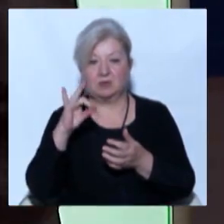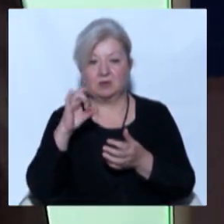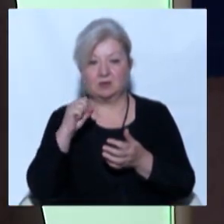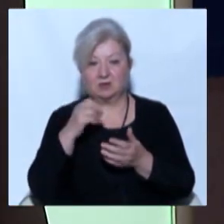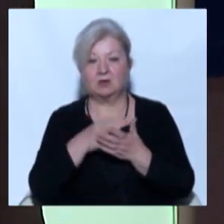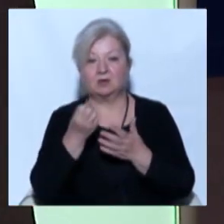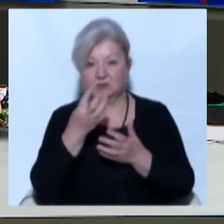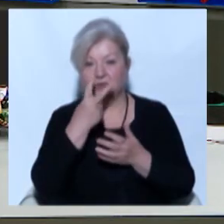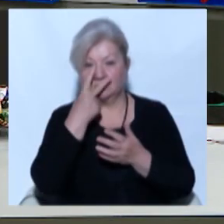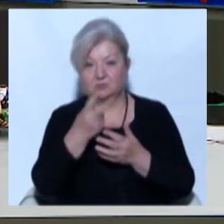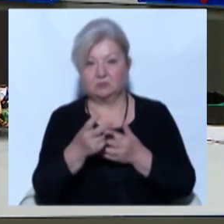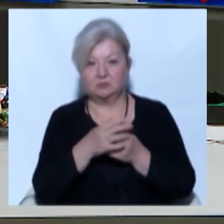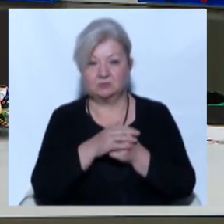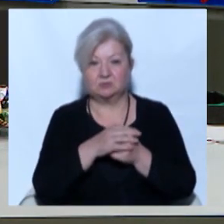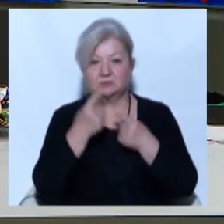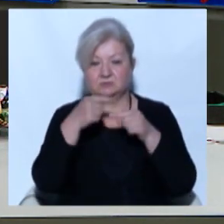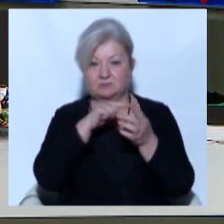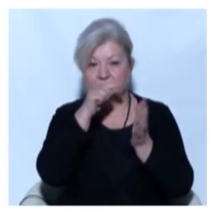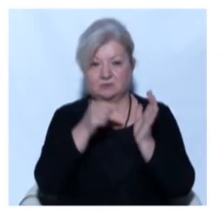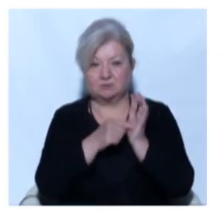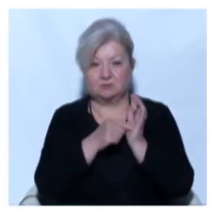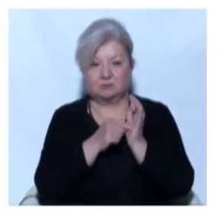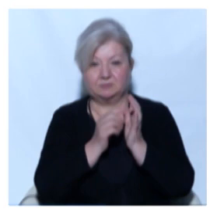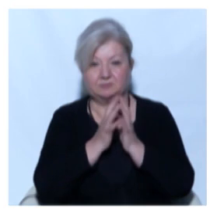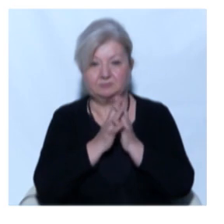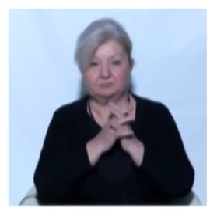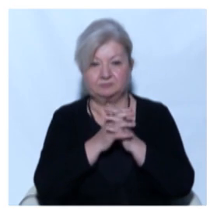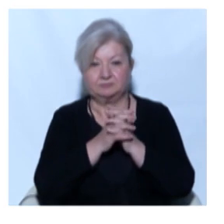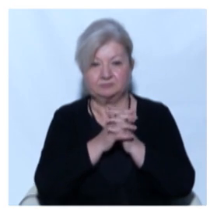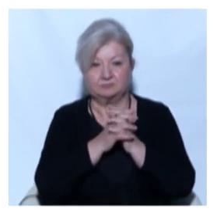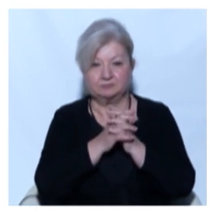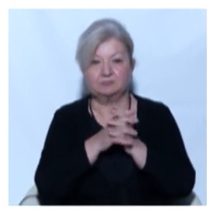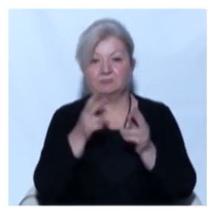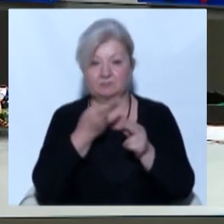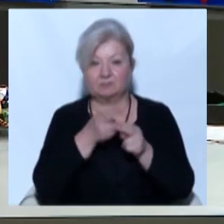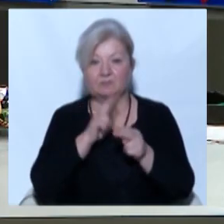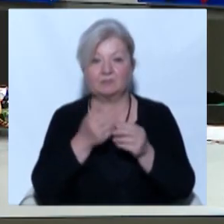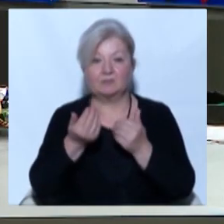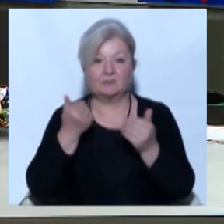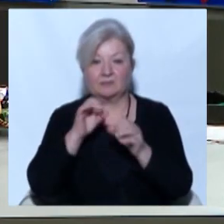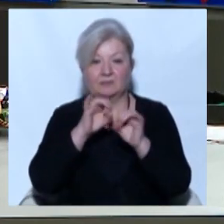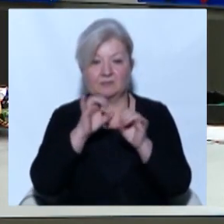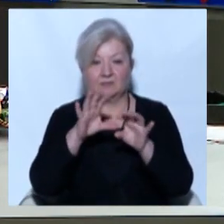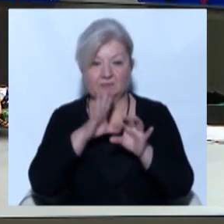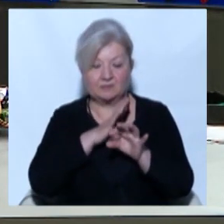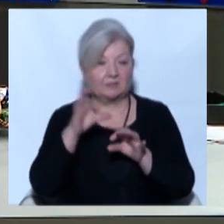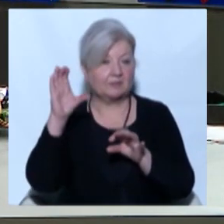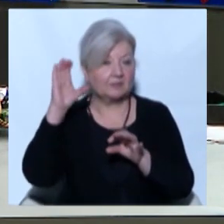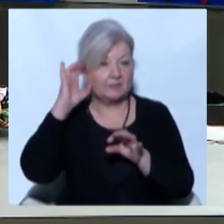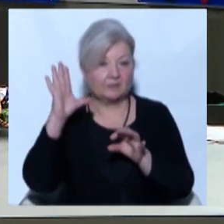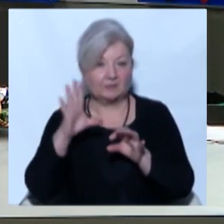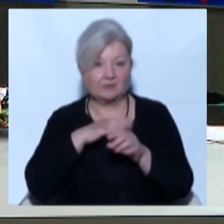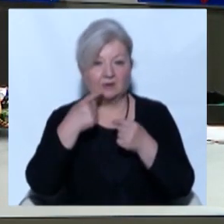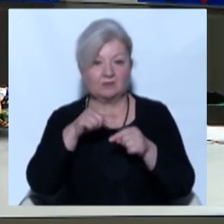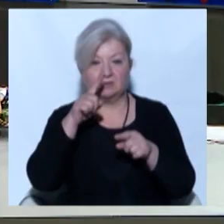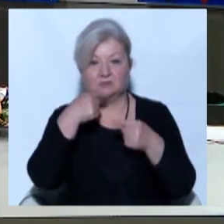ამ შემთხვევაში ერთი და იგივეს ნიშნავს. კიდევ ნახოთ სხვა საკითხი. მაშასადამე წეღან ჩვენ მოვისმინეთ